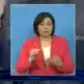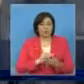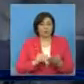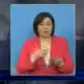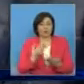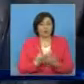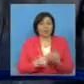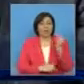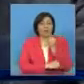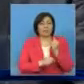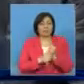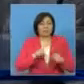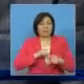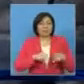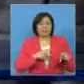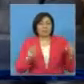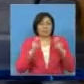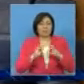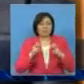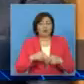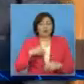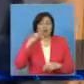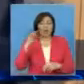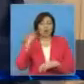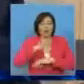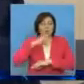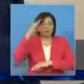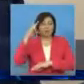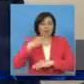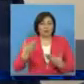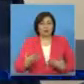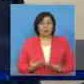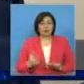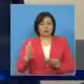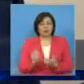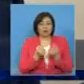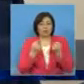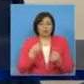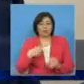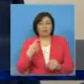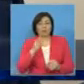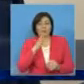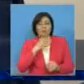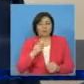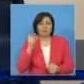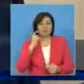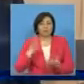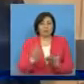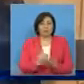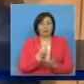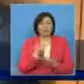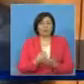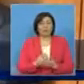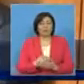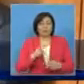полиция қызметкерлері жедел іздестіру кезінде Батыс Қазақстан облысының тұрғынын ұстады. 21 жастағы күдіктіден телефон тәркіленді. Қазір